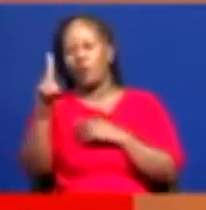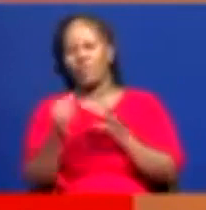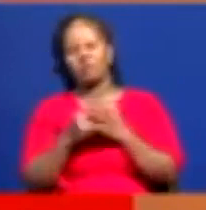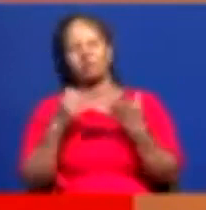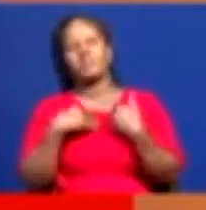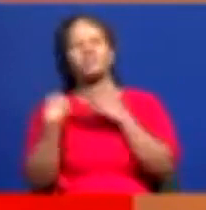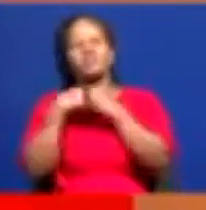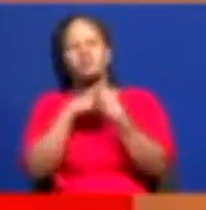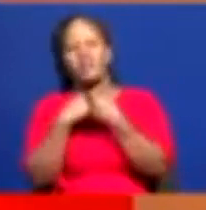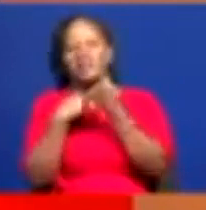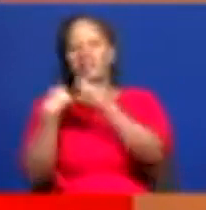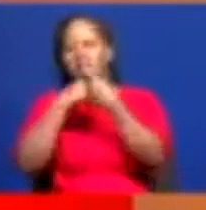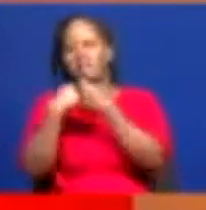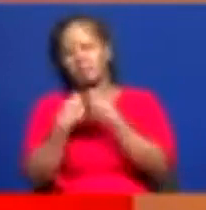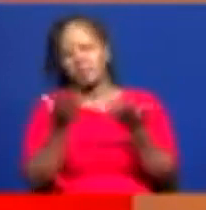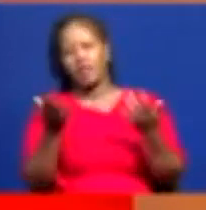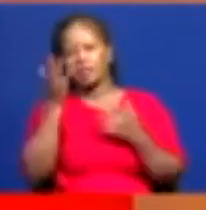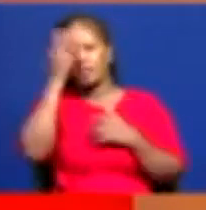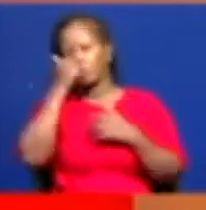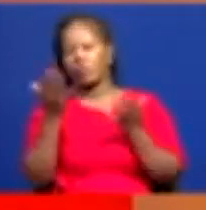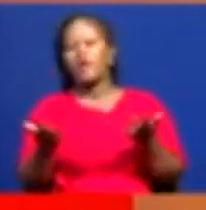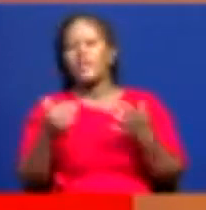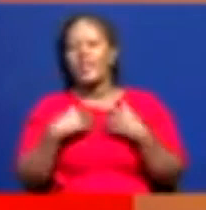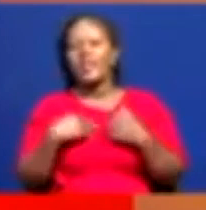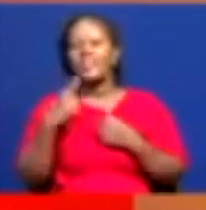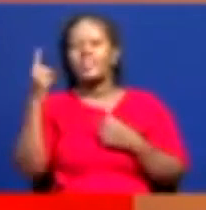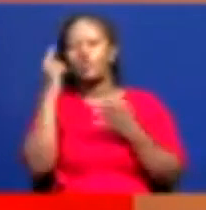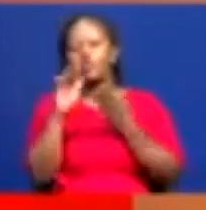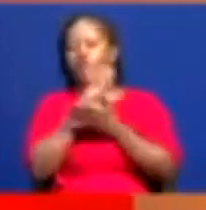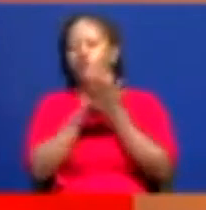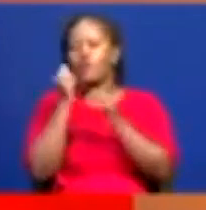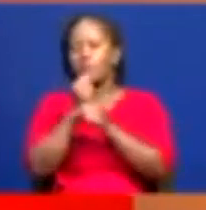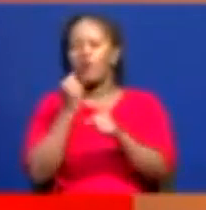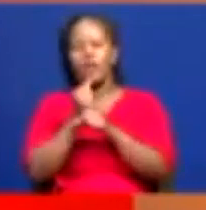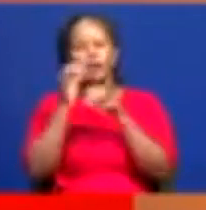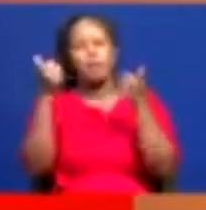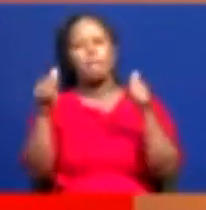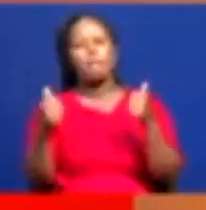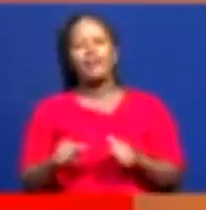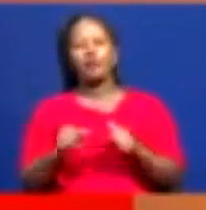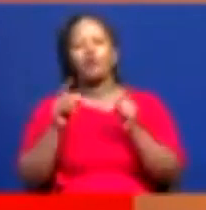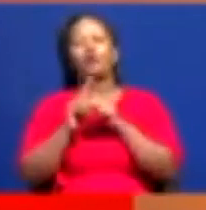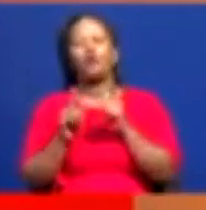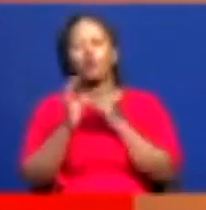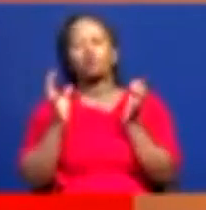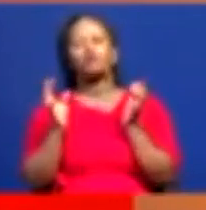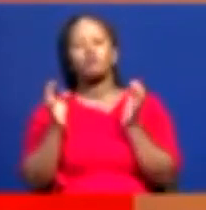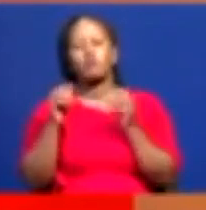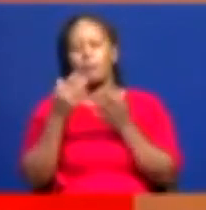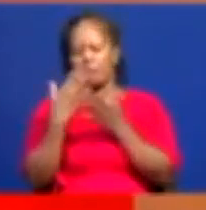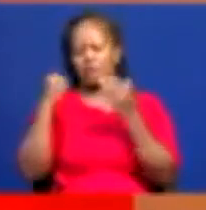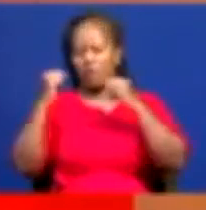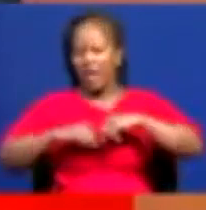ya kutekeleza, kwa maana hakukuwa na ile legal framework, na mashirika ambayo yanahusika hayakuwa yamekubaliana